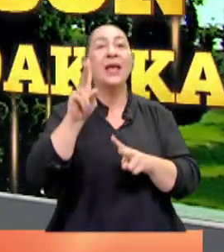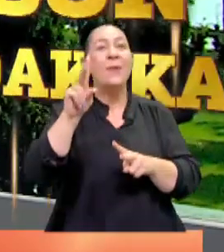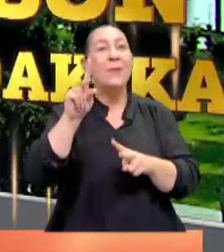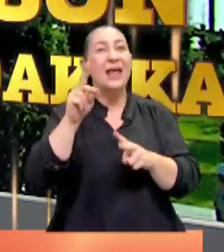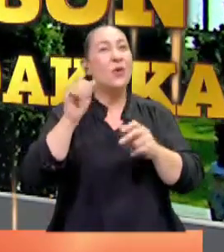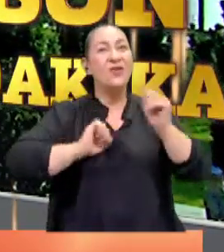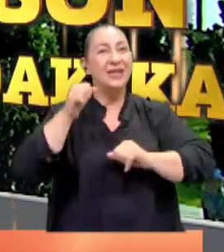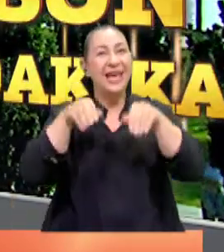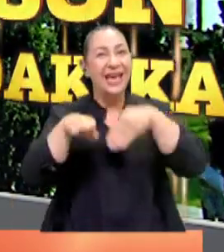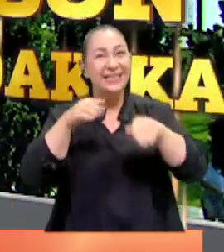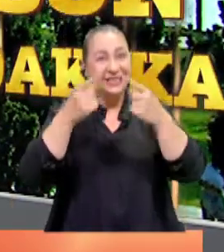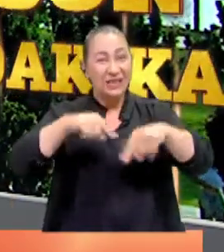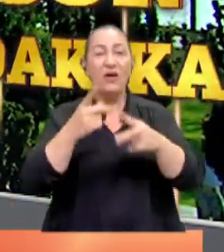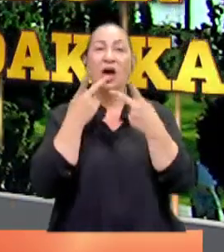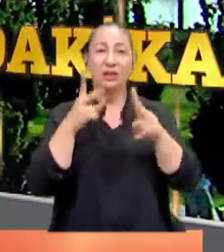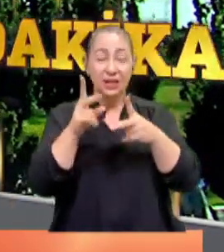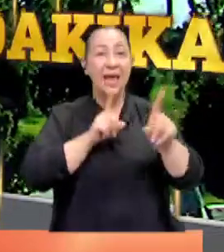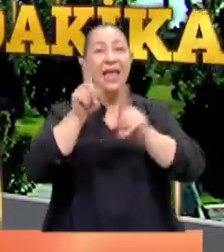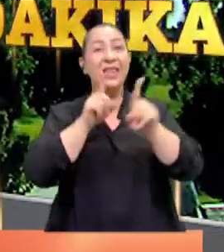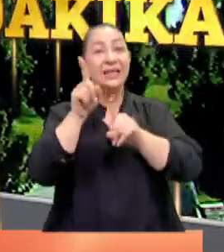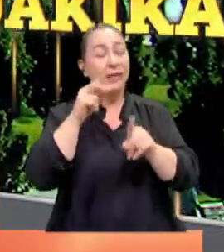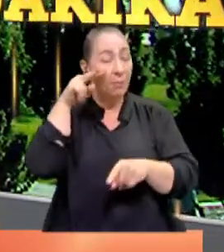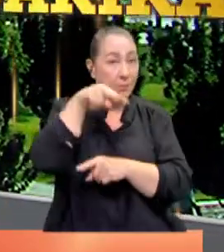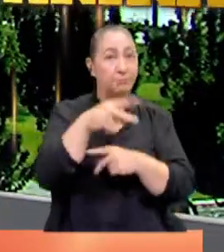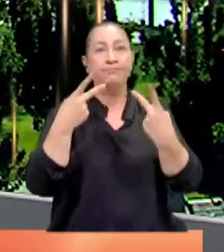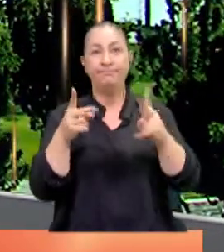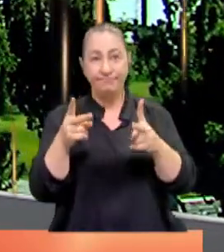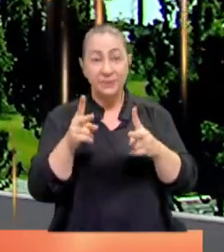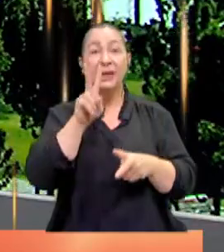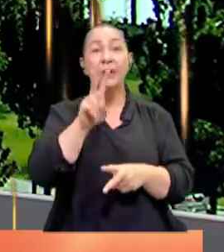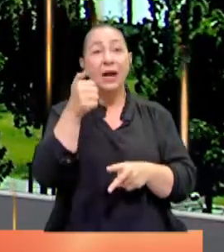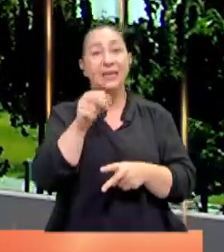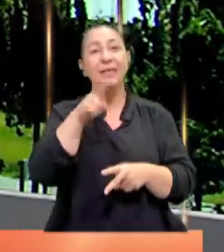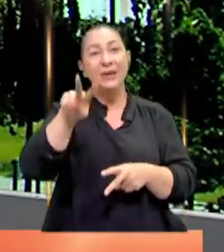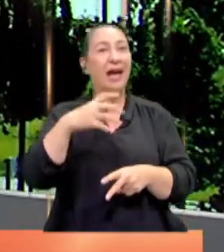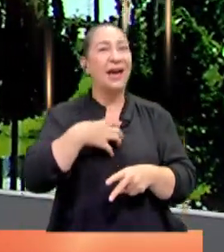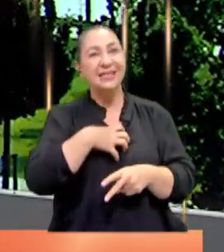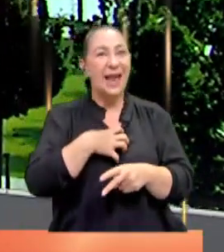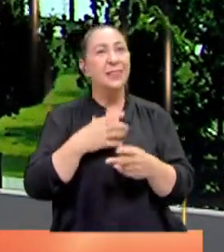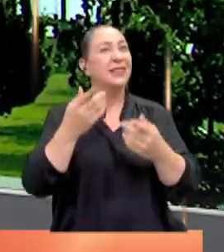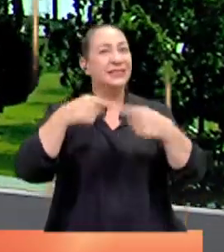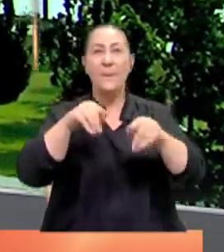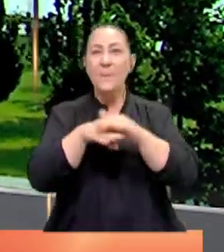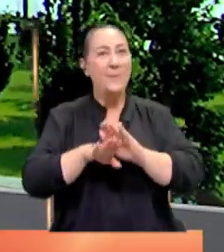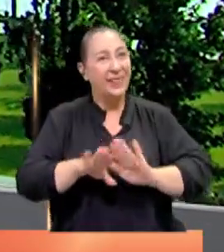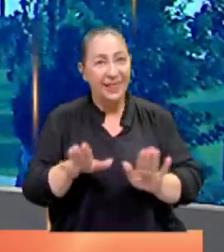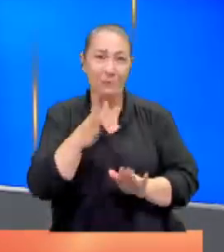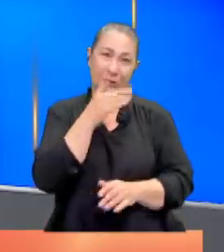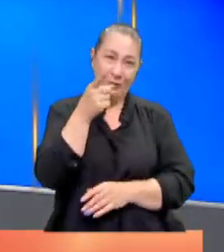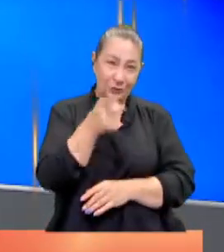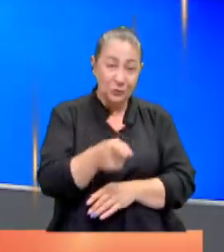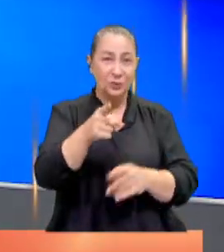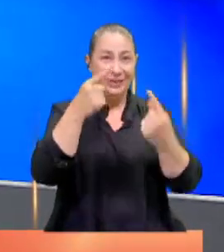sınavının sonucunu açıkladı. İnternetten sonuca ulaşılabiliyor. 26-27 Haziran tarihlerinde gerçekleştirilmişti biliyorsunuz